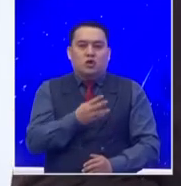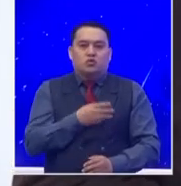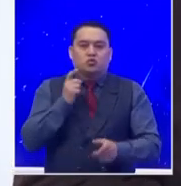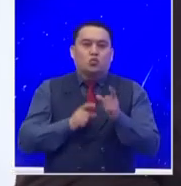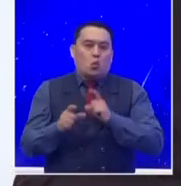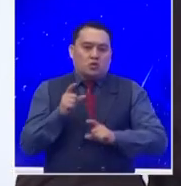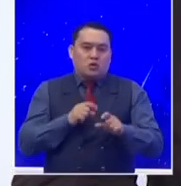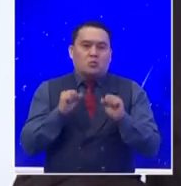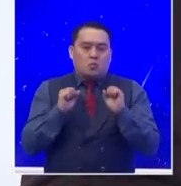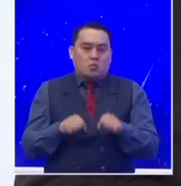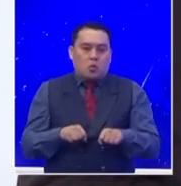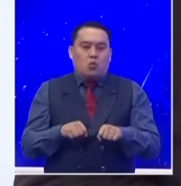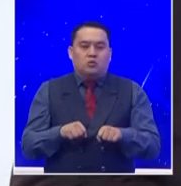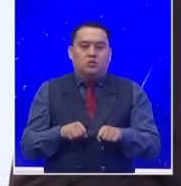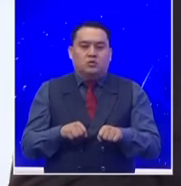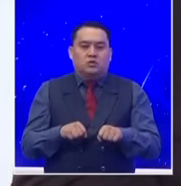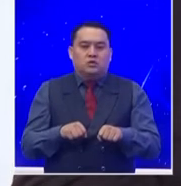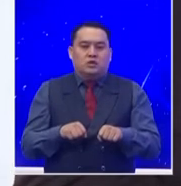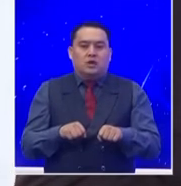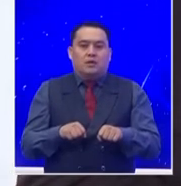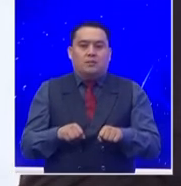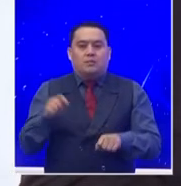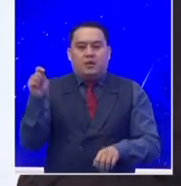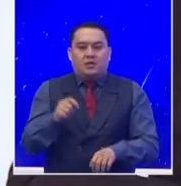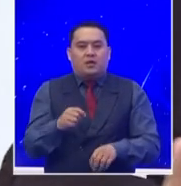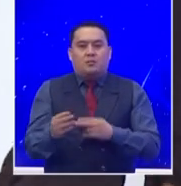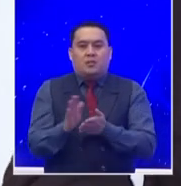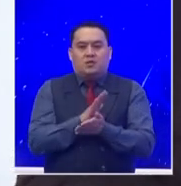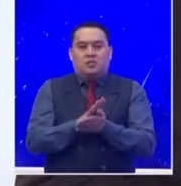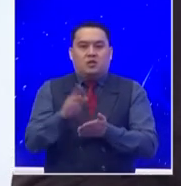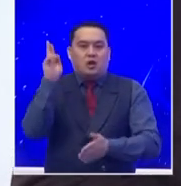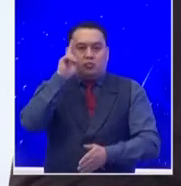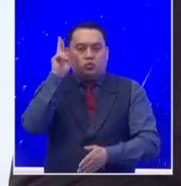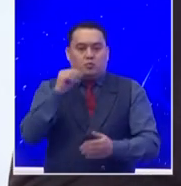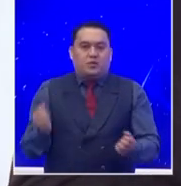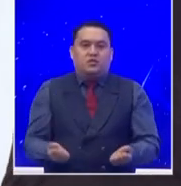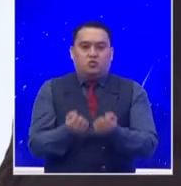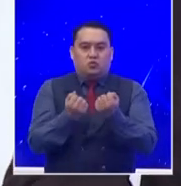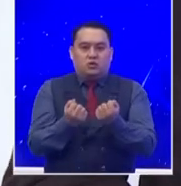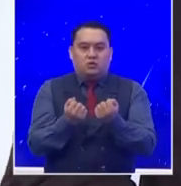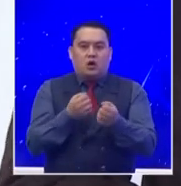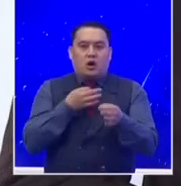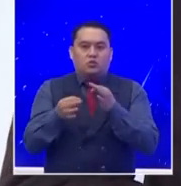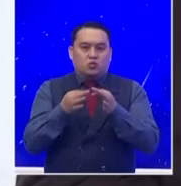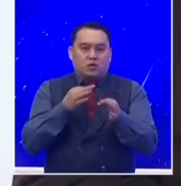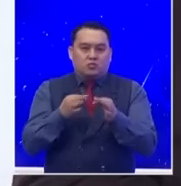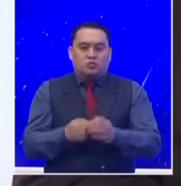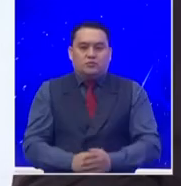студент, магистрант, сотрудник, докторант могут прийти и получить бесплатную поддержку, консультацию.